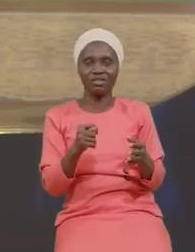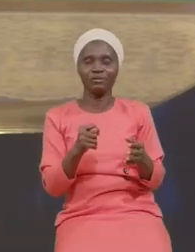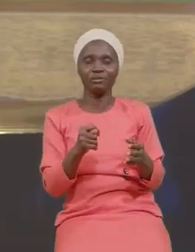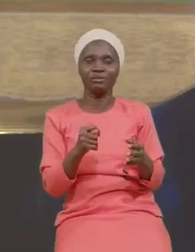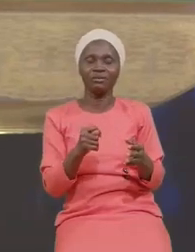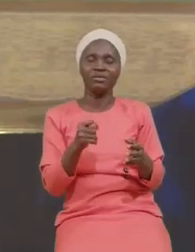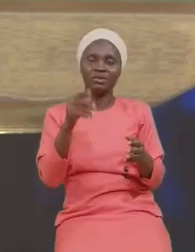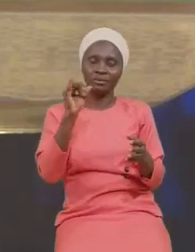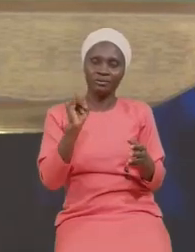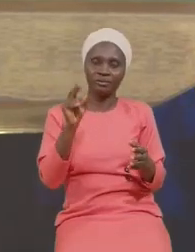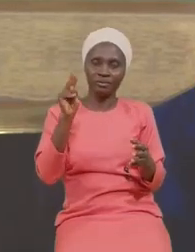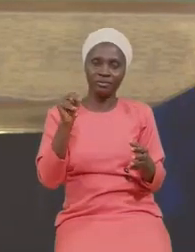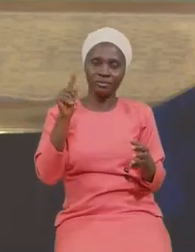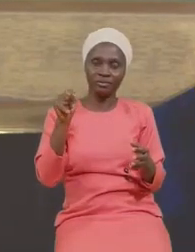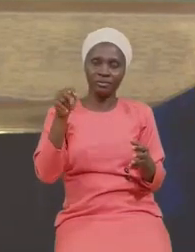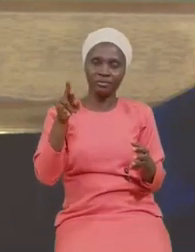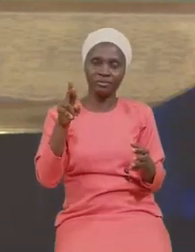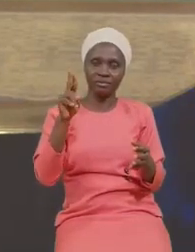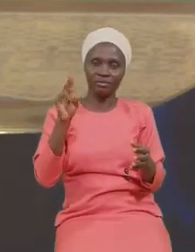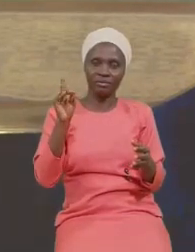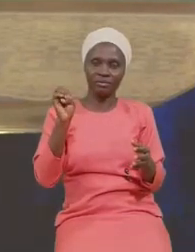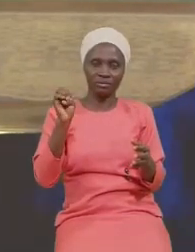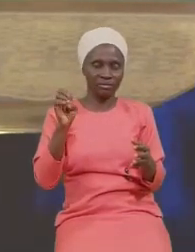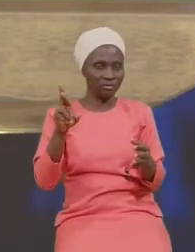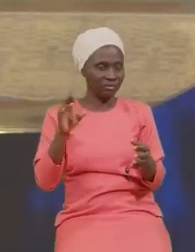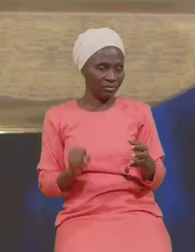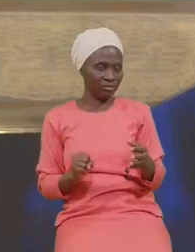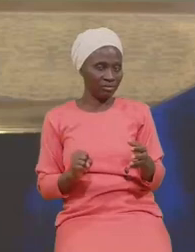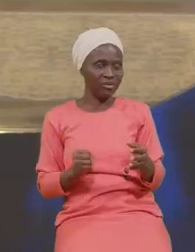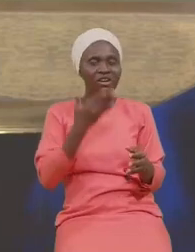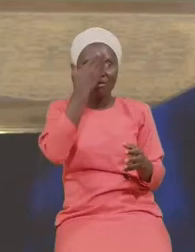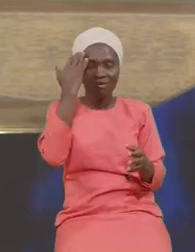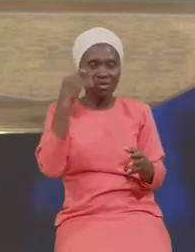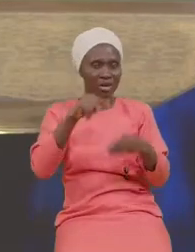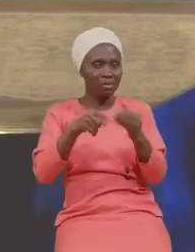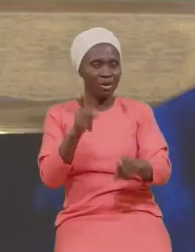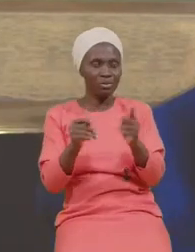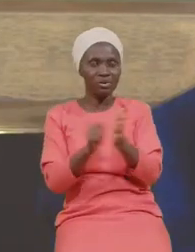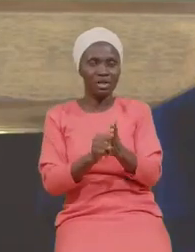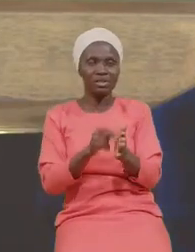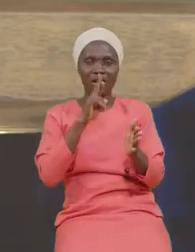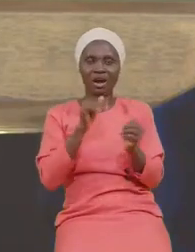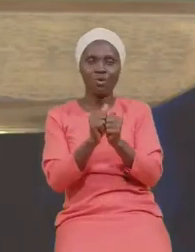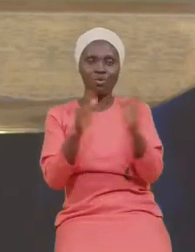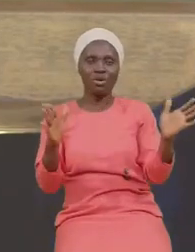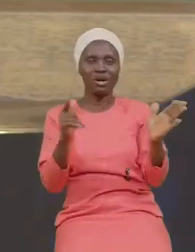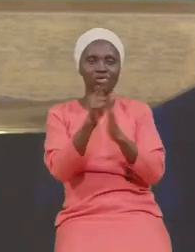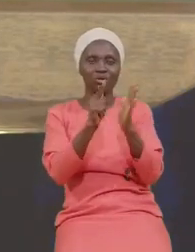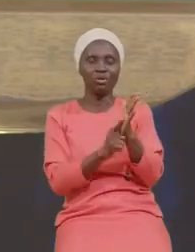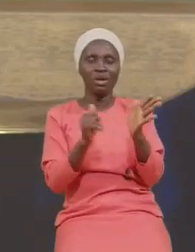demande moi ou bien les gens là qui s'asseyent